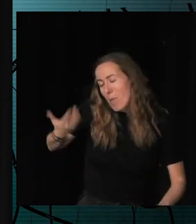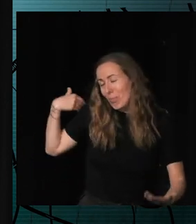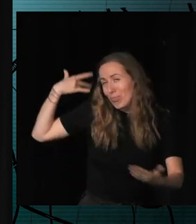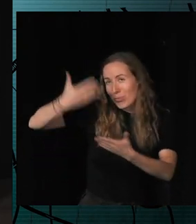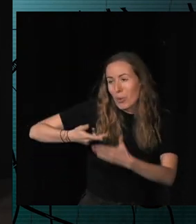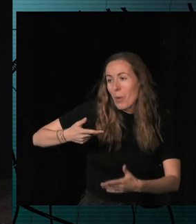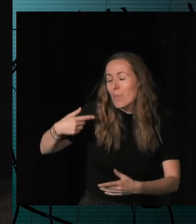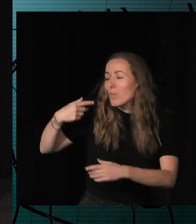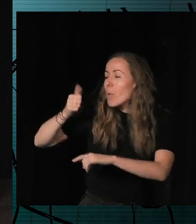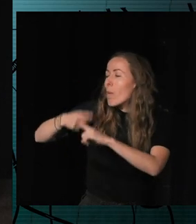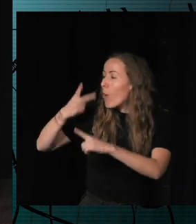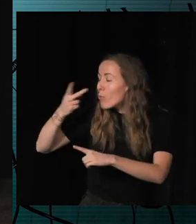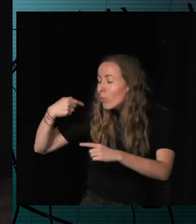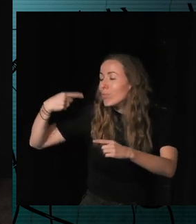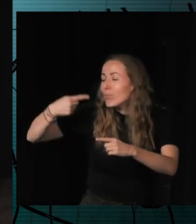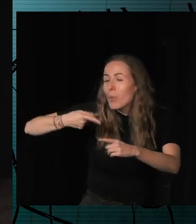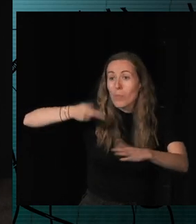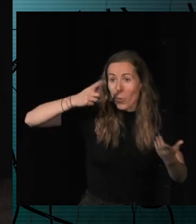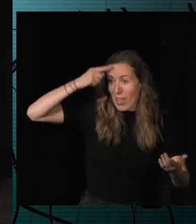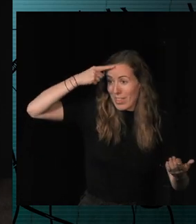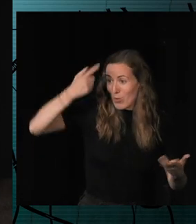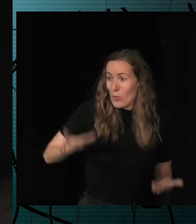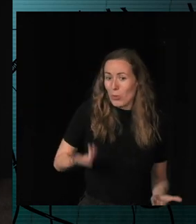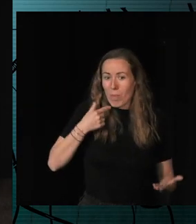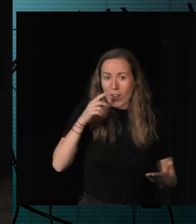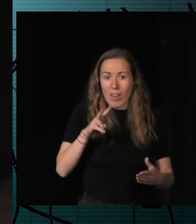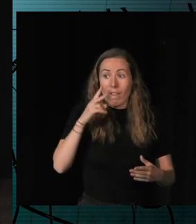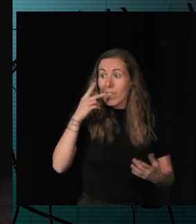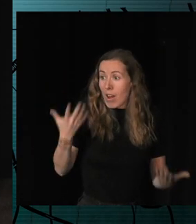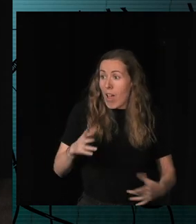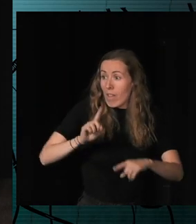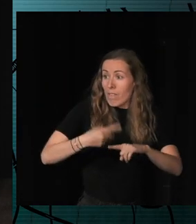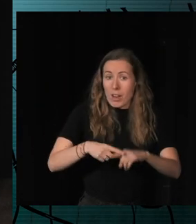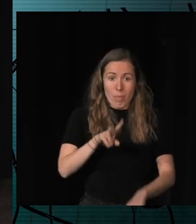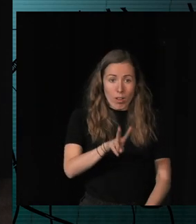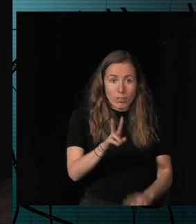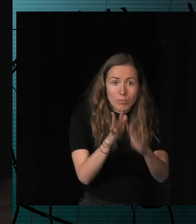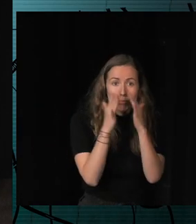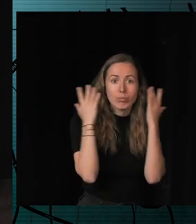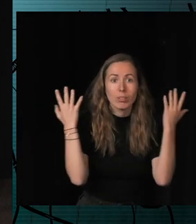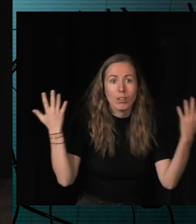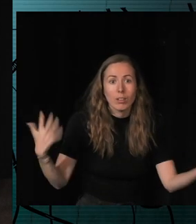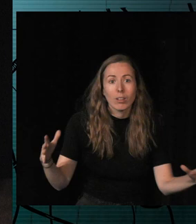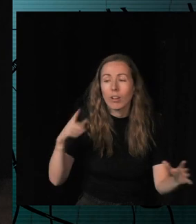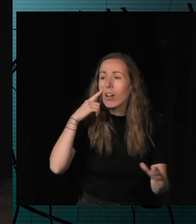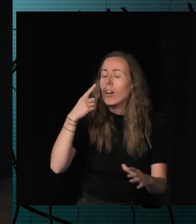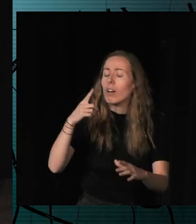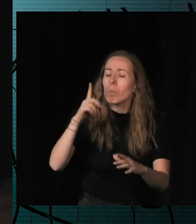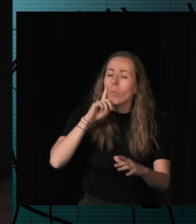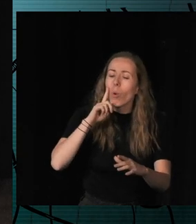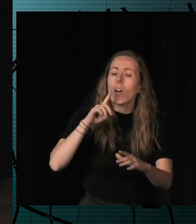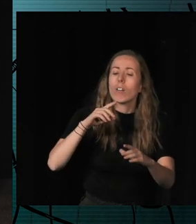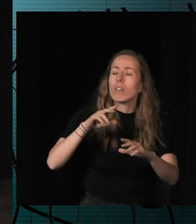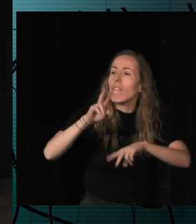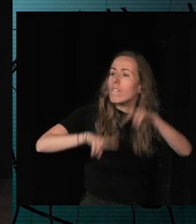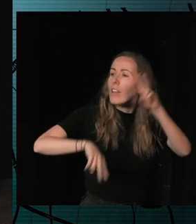qu'avant mais c'est que en fait salenttil est enfin en tout cas la dimension dans laquelle elle est elle est elles sont plongées une